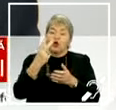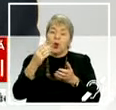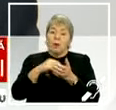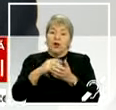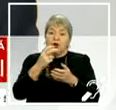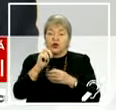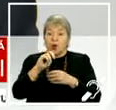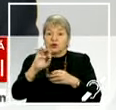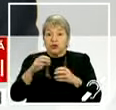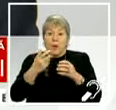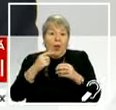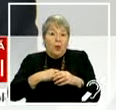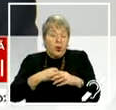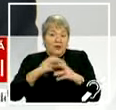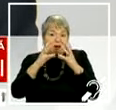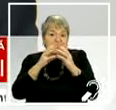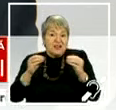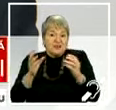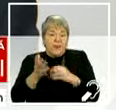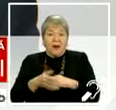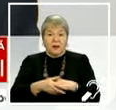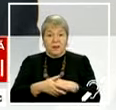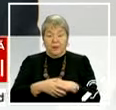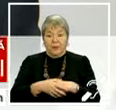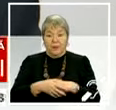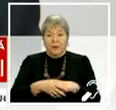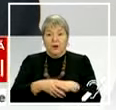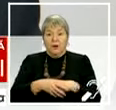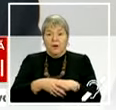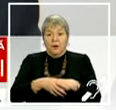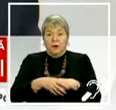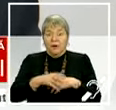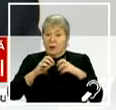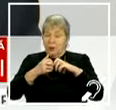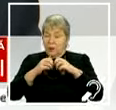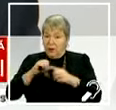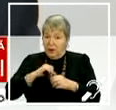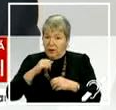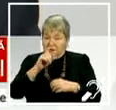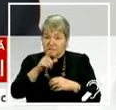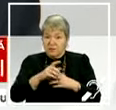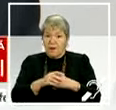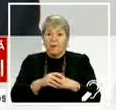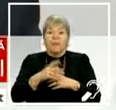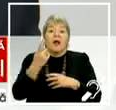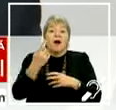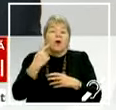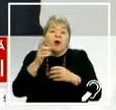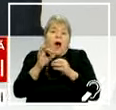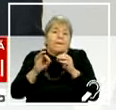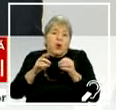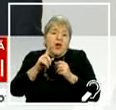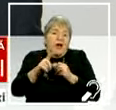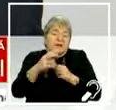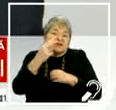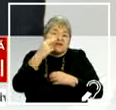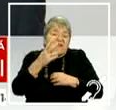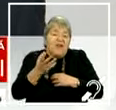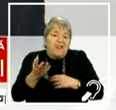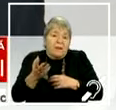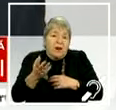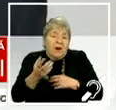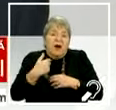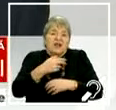poate să dispară din acest plan de acțiune. Problema este a unui pilot. Să vedem dacă într-o unitate